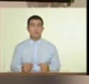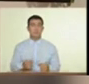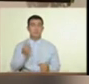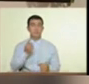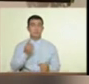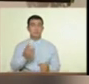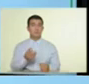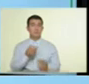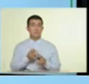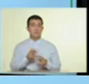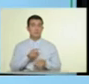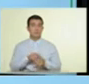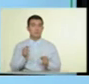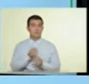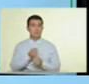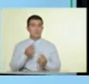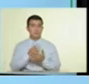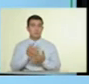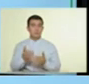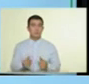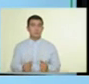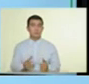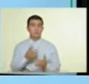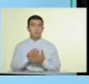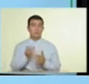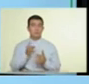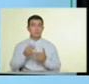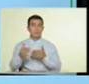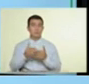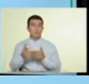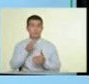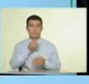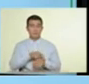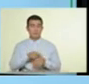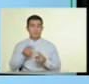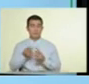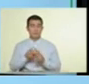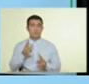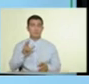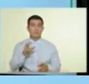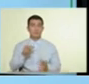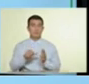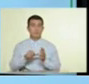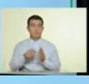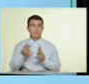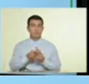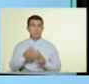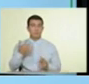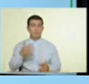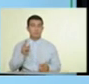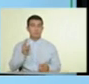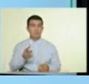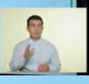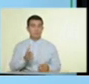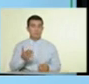avval tezlikni topib olishimiz kerak. Buning uchun masofani vaqtga bo'lamiz. 300 ni 6 ga bo'lsak 50